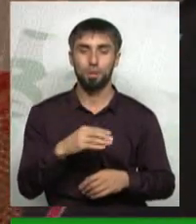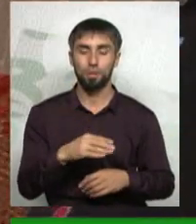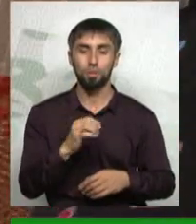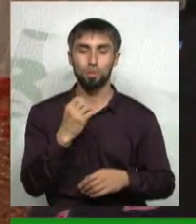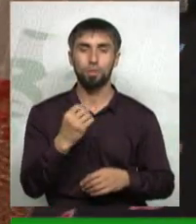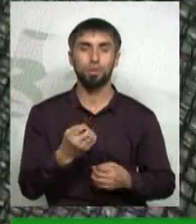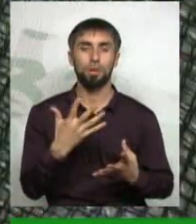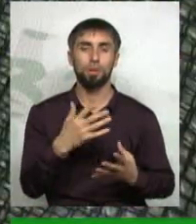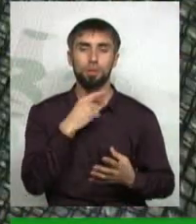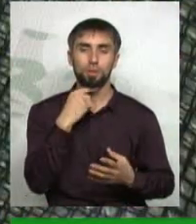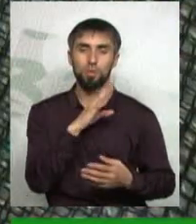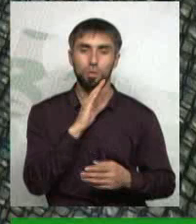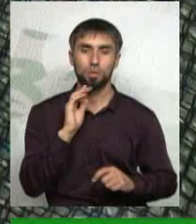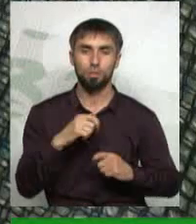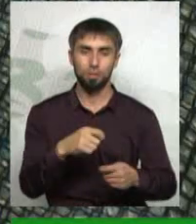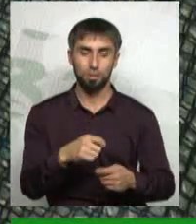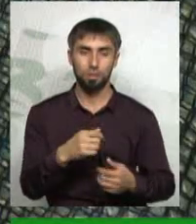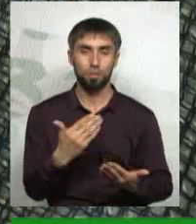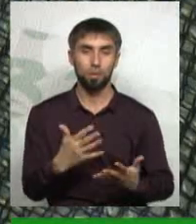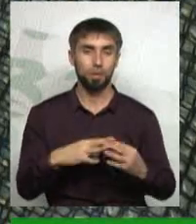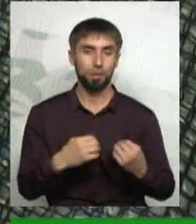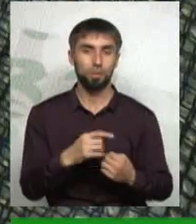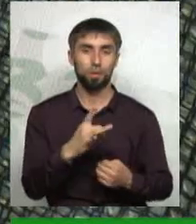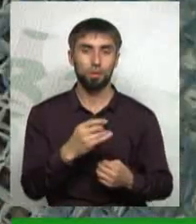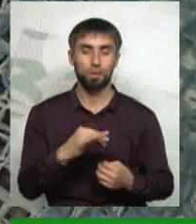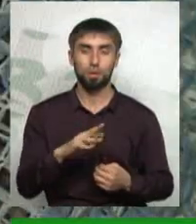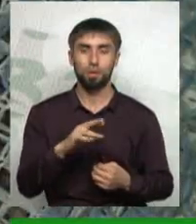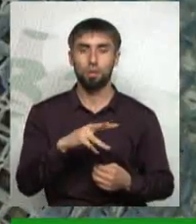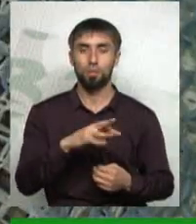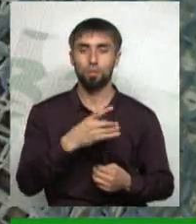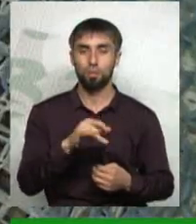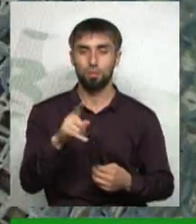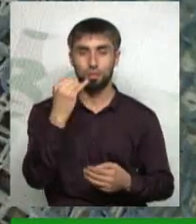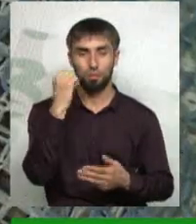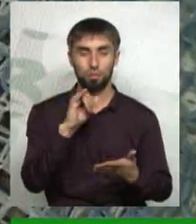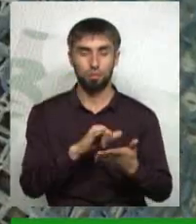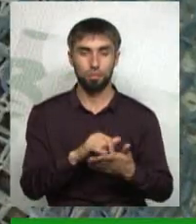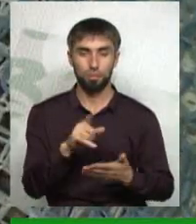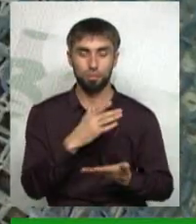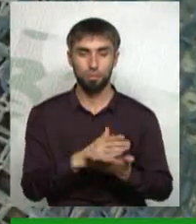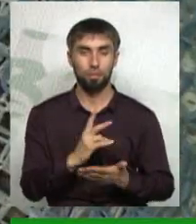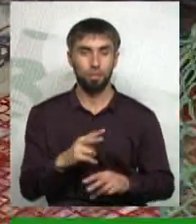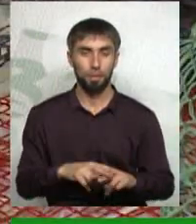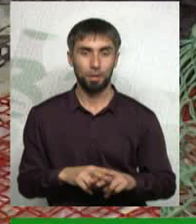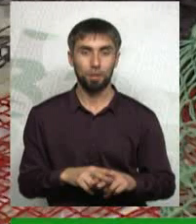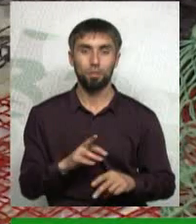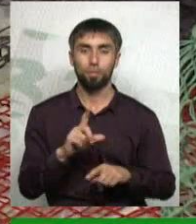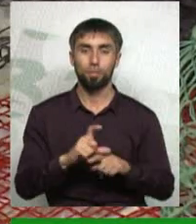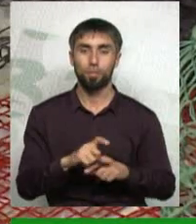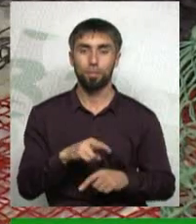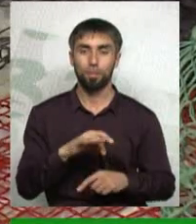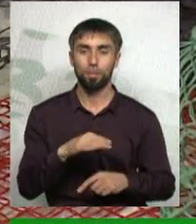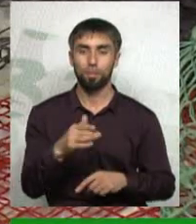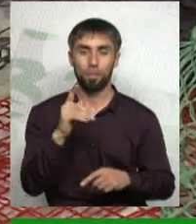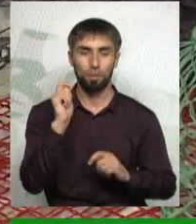еще несколько ингушских женщин. Сейчас семейная реликвия – экспонат Ингушского краеведческого музея Назрани. По словам Питимат,